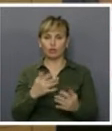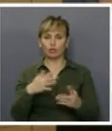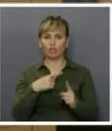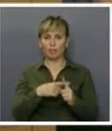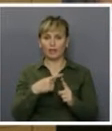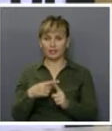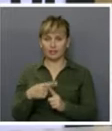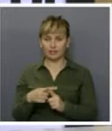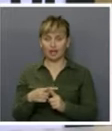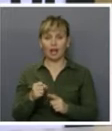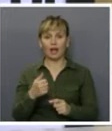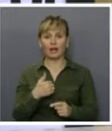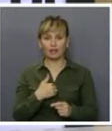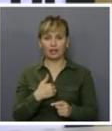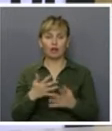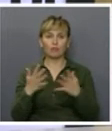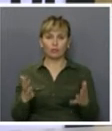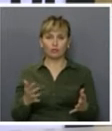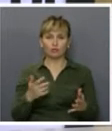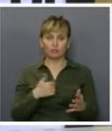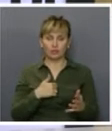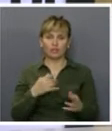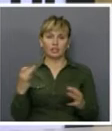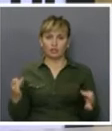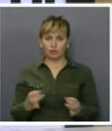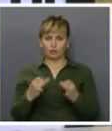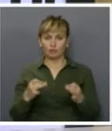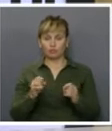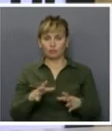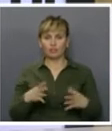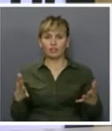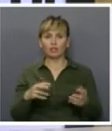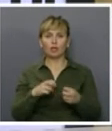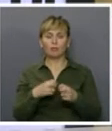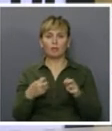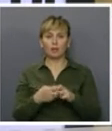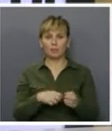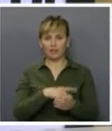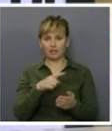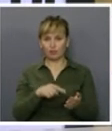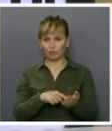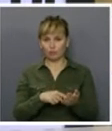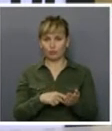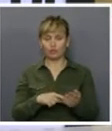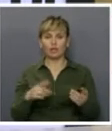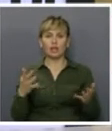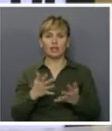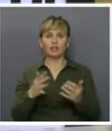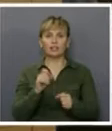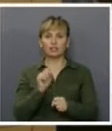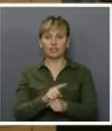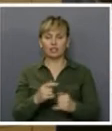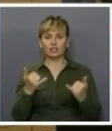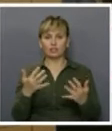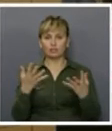положительный эффект и так далее. А я больше, вот меня в данном случае интересует, может быть, какие-то проблемные вопросы. То есть что, какие задачи на